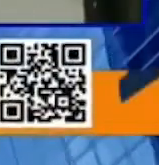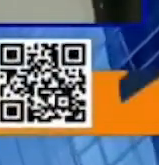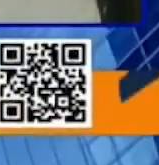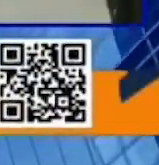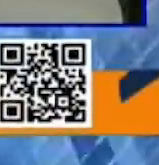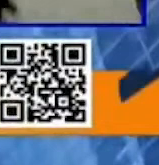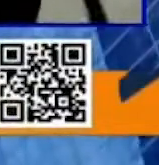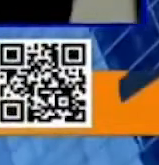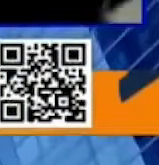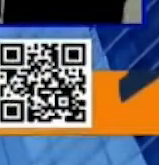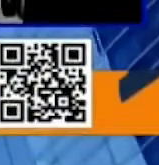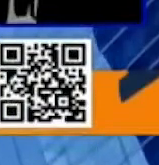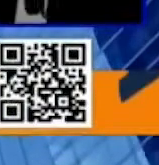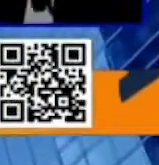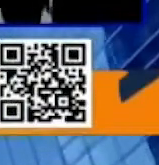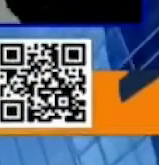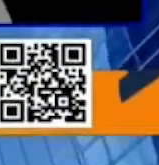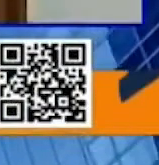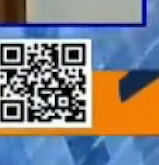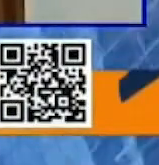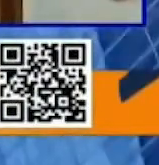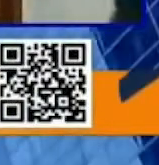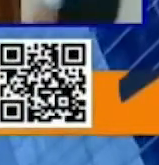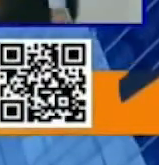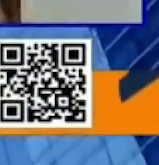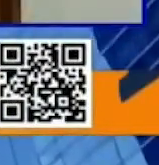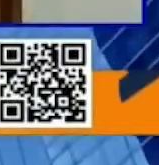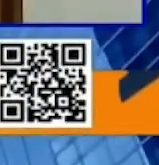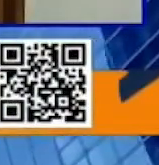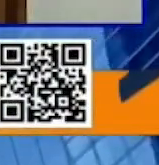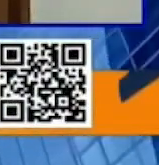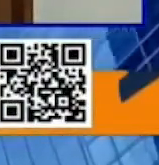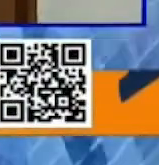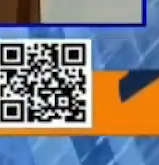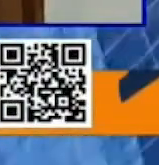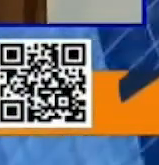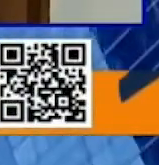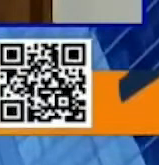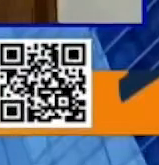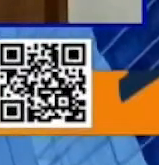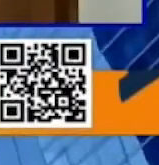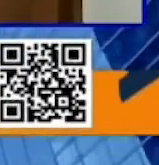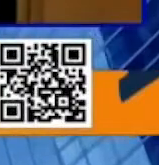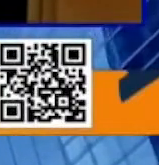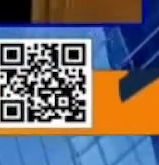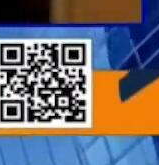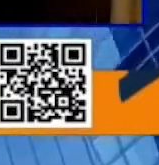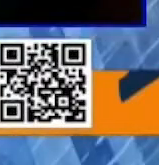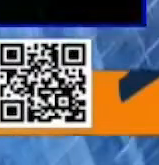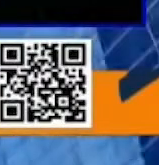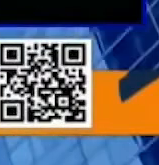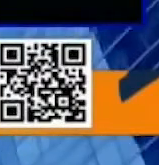belum dimungkinkan. Kemudian di jalur distribusi dan eksibisi, dalam hal ini adalah bioskop, juga tidak